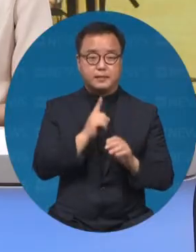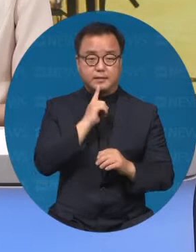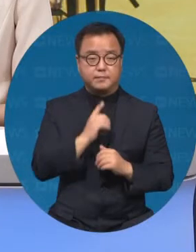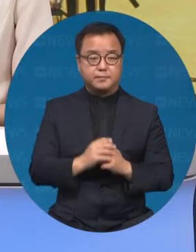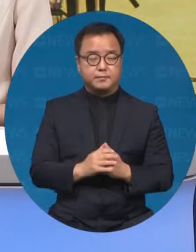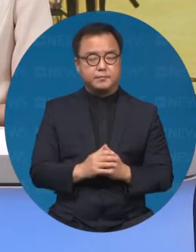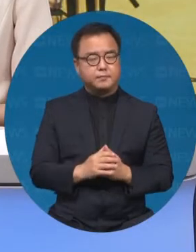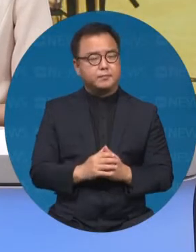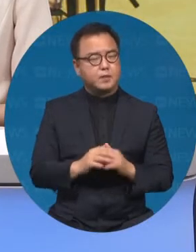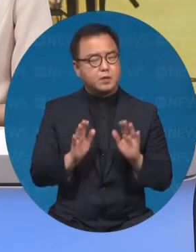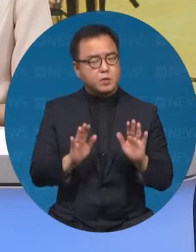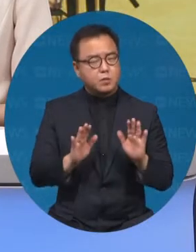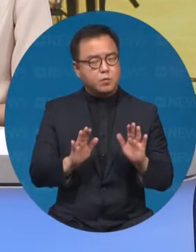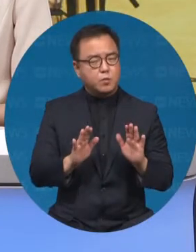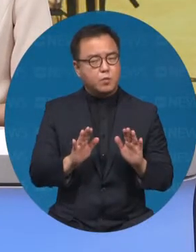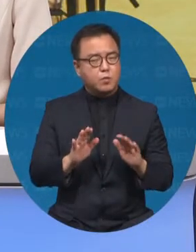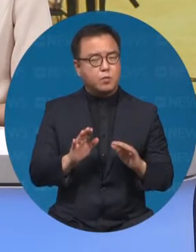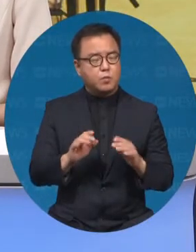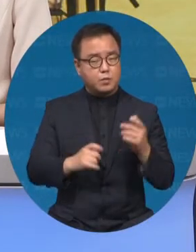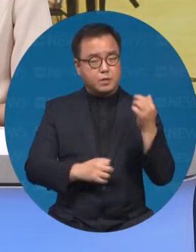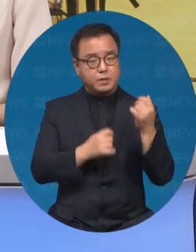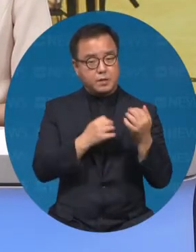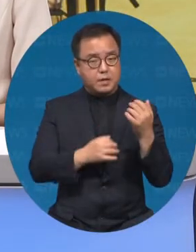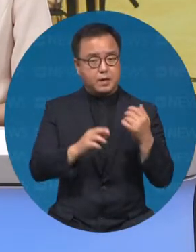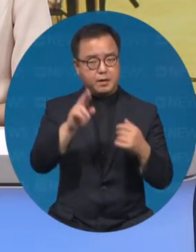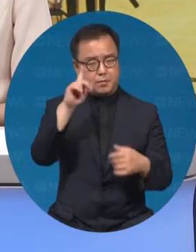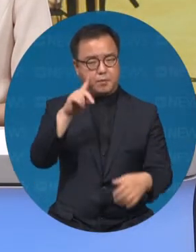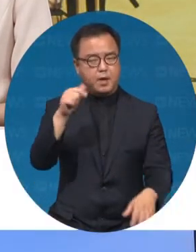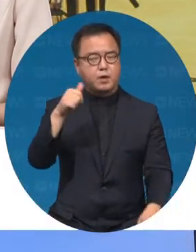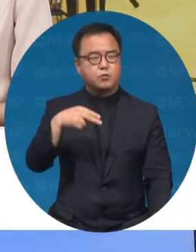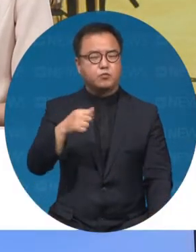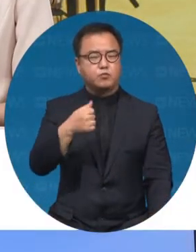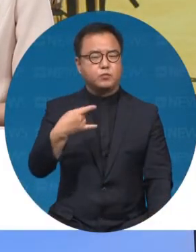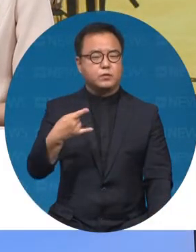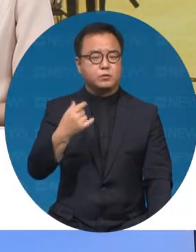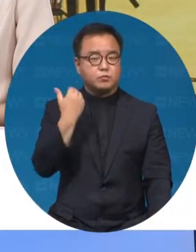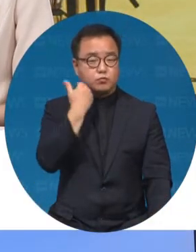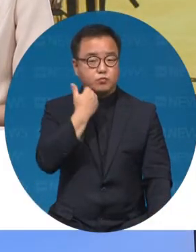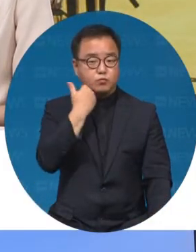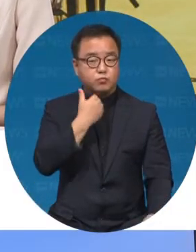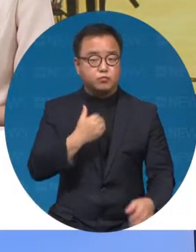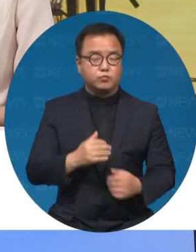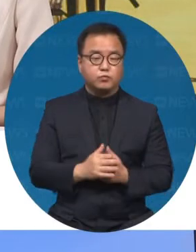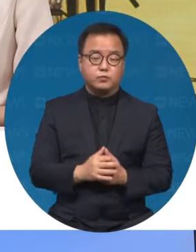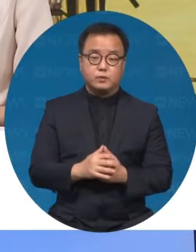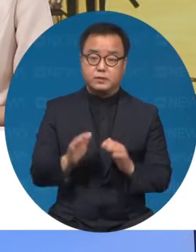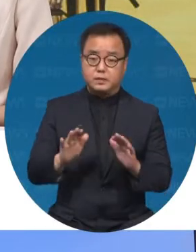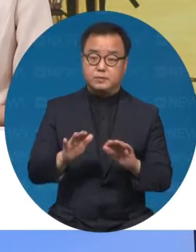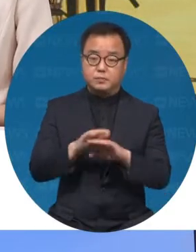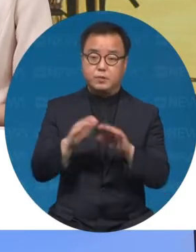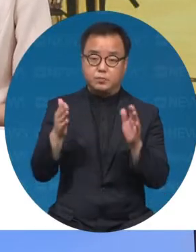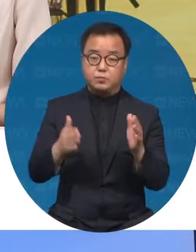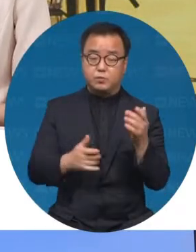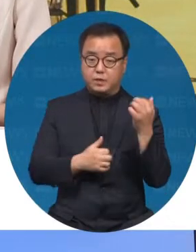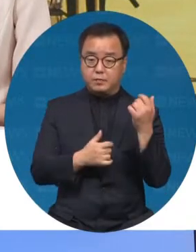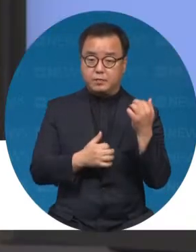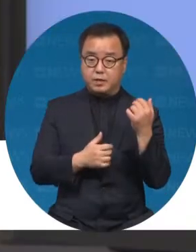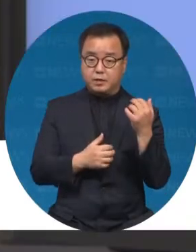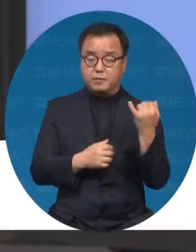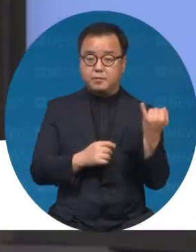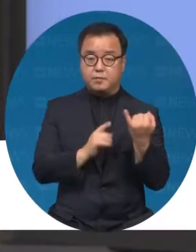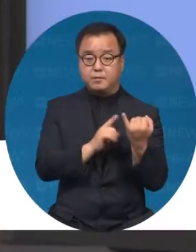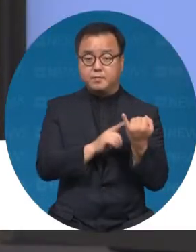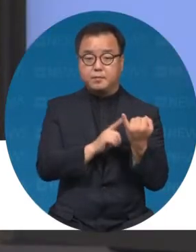이번 공연에서 연주한 기타리스트 박규희 씨에 대해서도 소개를 좀 해주셔야 될 것 같아요. 네, 이번 무대에 올랐던 기타리스트